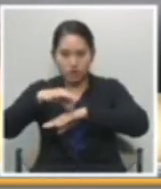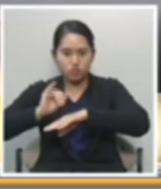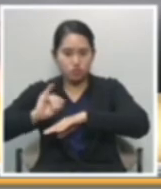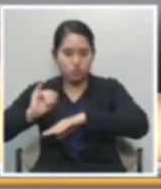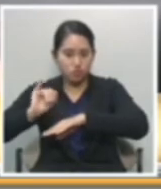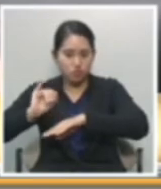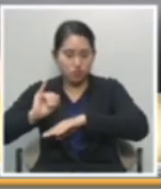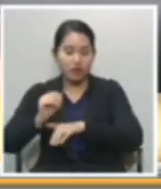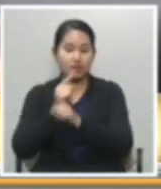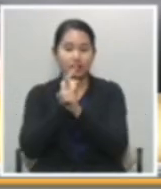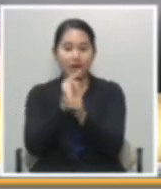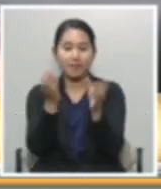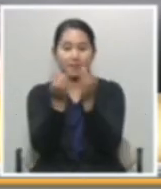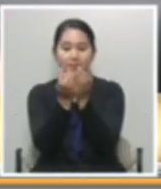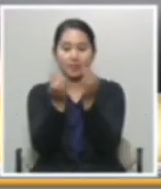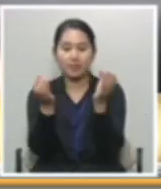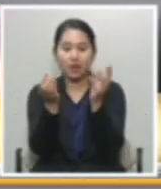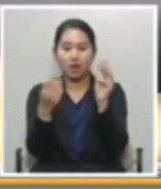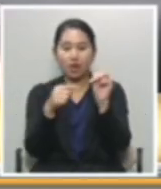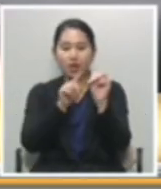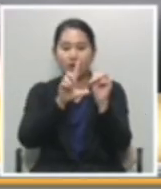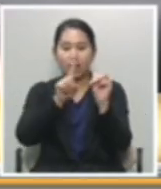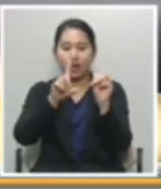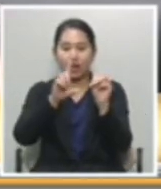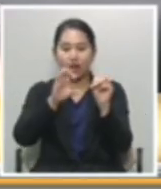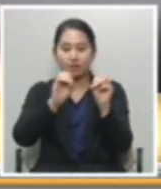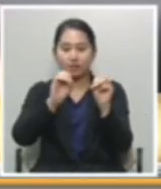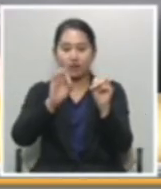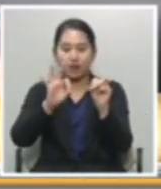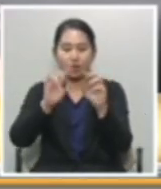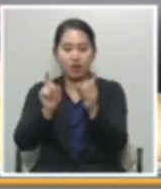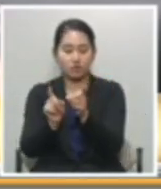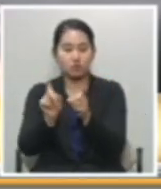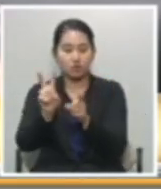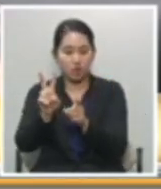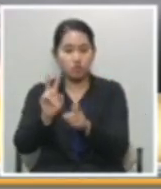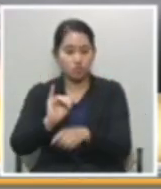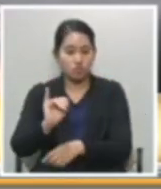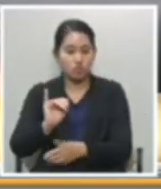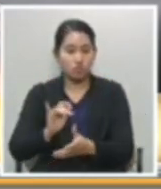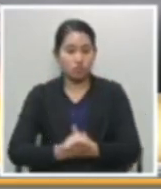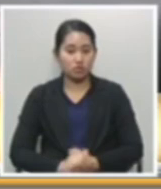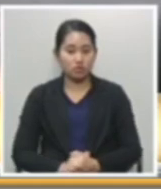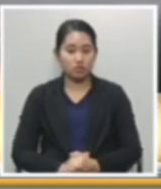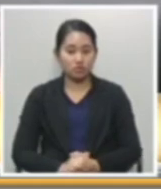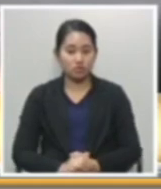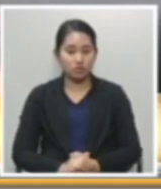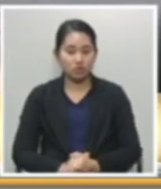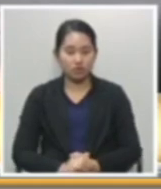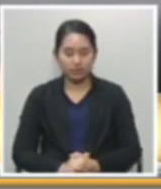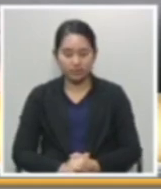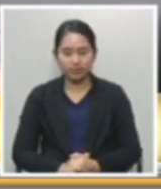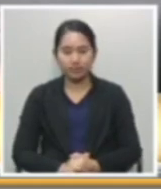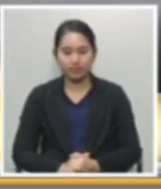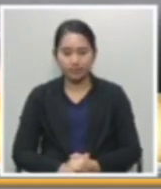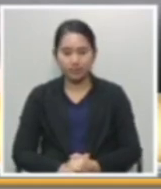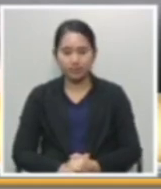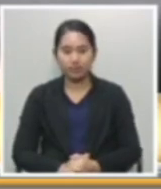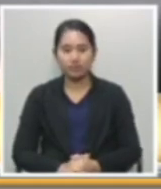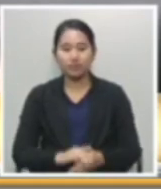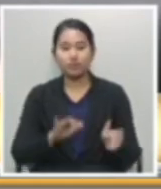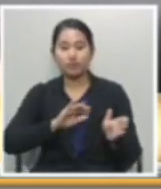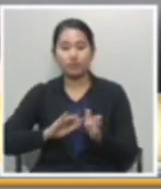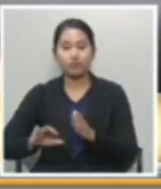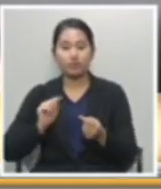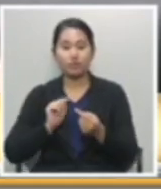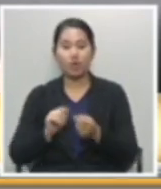ามรัฐธรรมนูญมาตรา159วรรค2แล้วก็272วรรคแรกนะครับแล้วก็เรื่องการถวายสัตว์อย่างที่